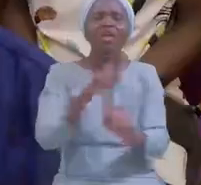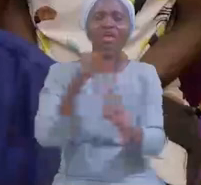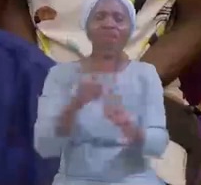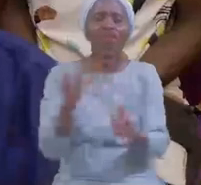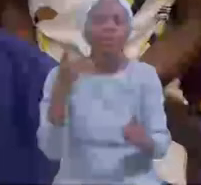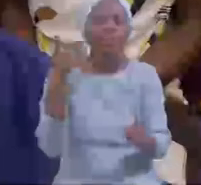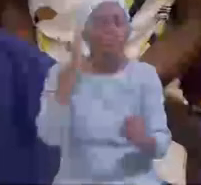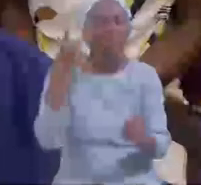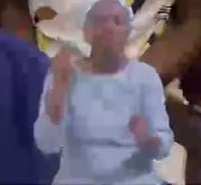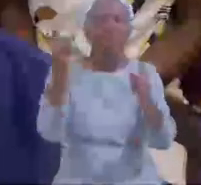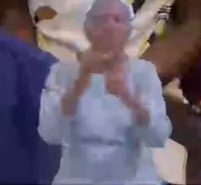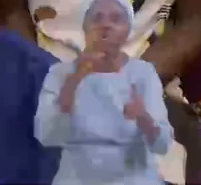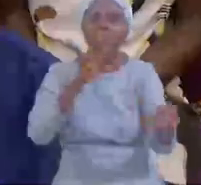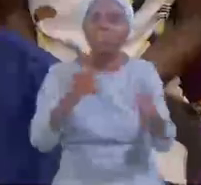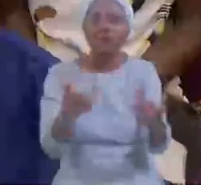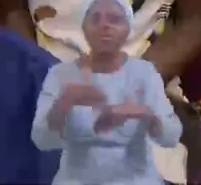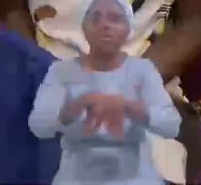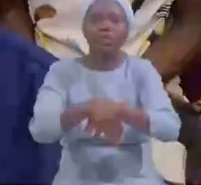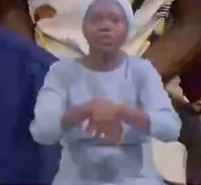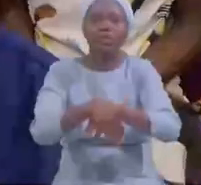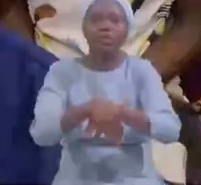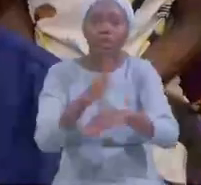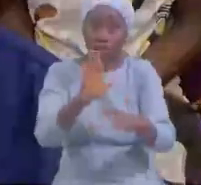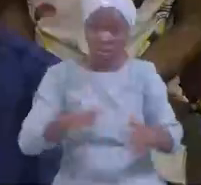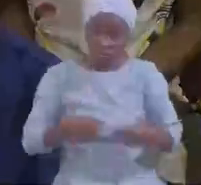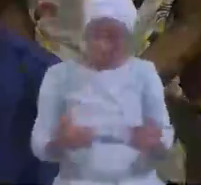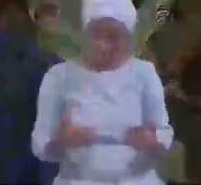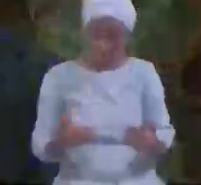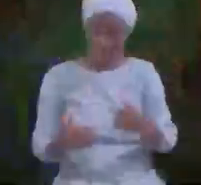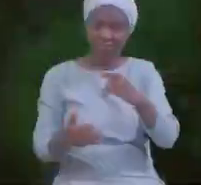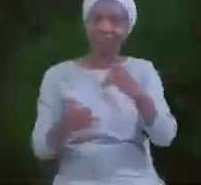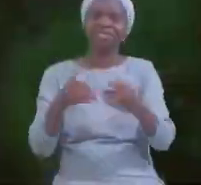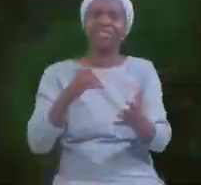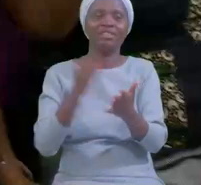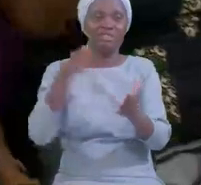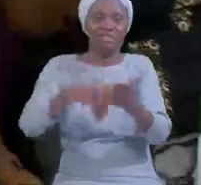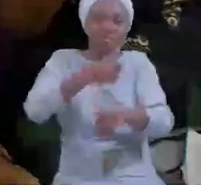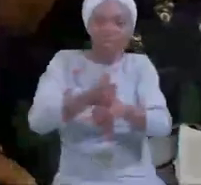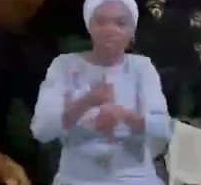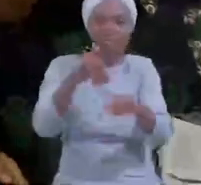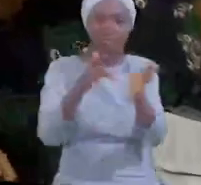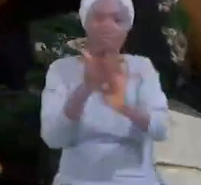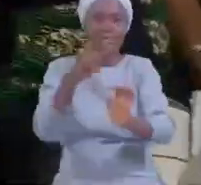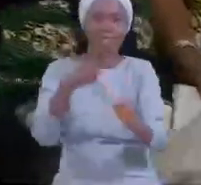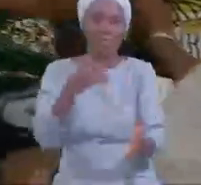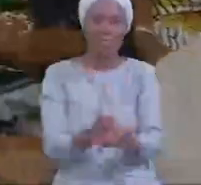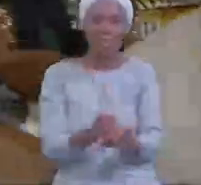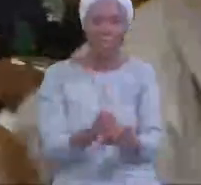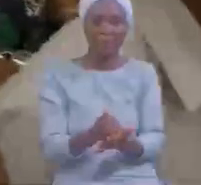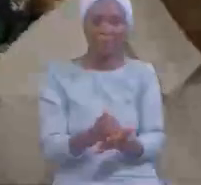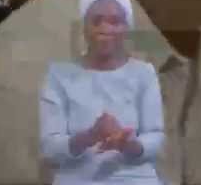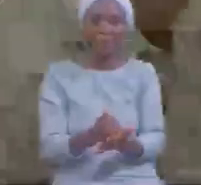dans ma vie, confirmée au nom de Jésus-Christ. Voyons le troisième point